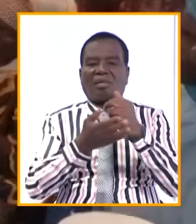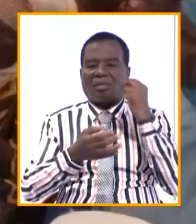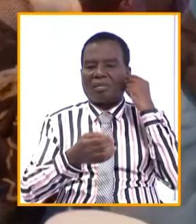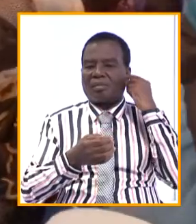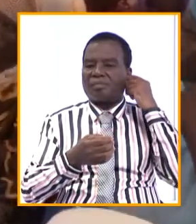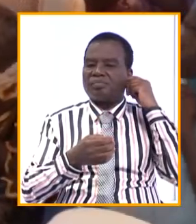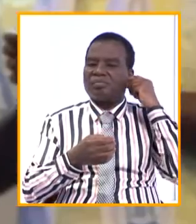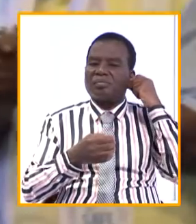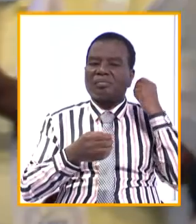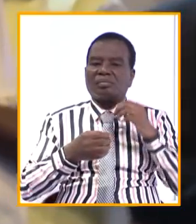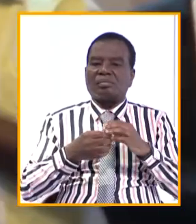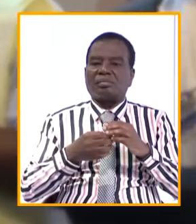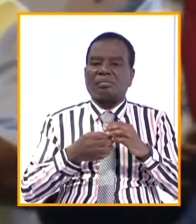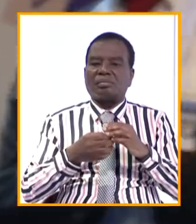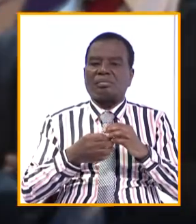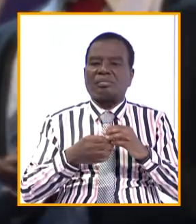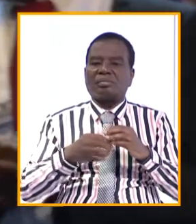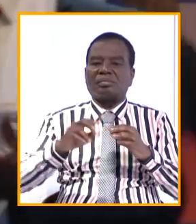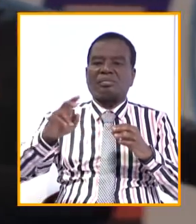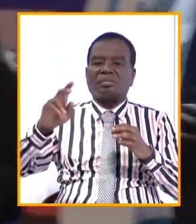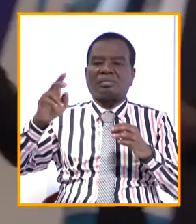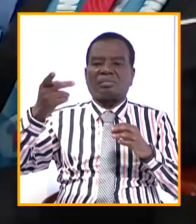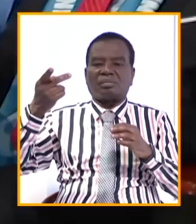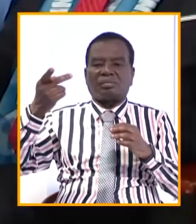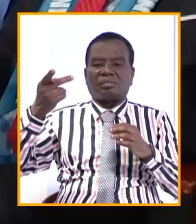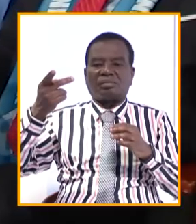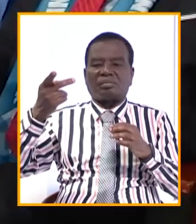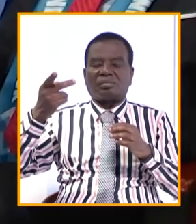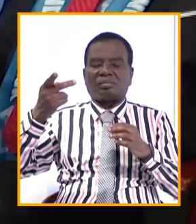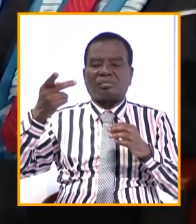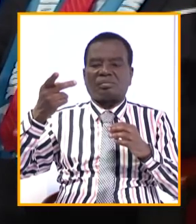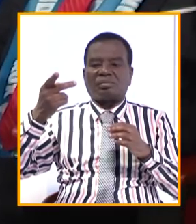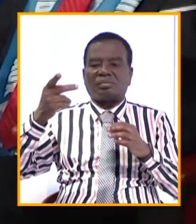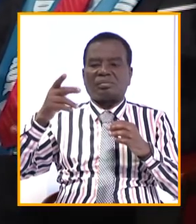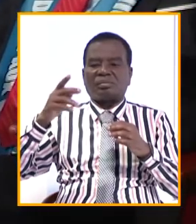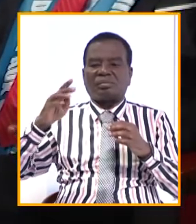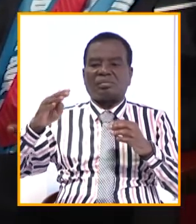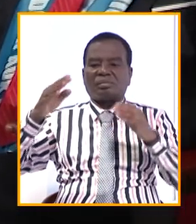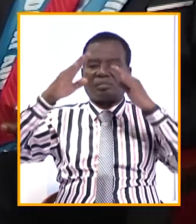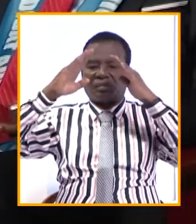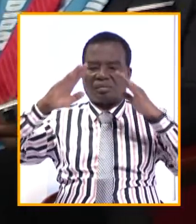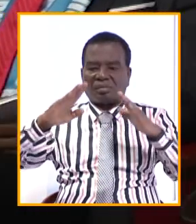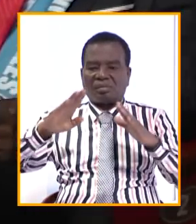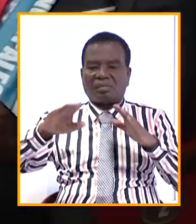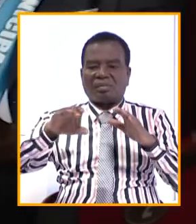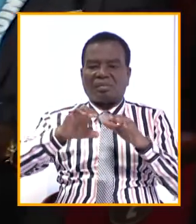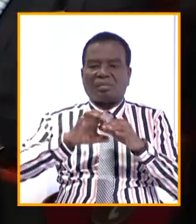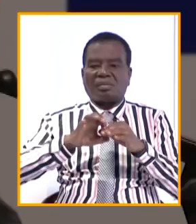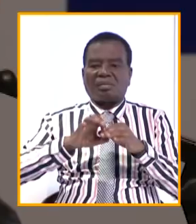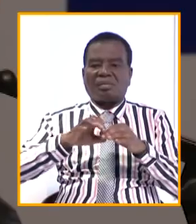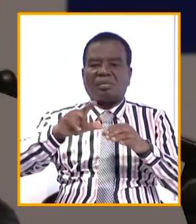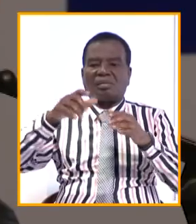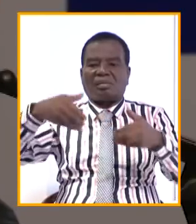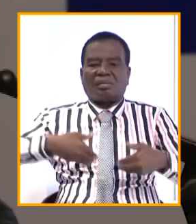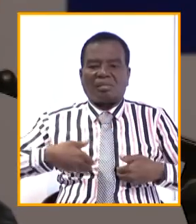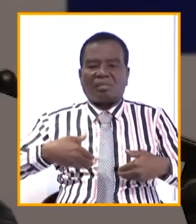moi. C'est au Palais de la Culture de Trècheville que Laurent Gbagbo a présenté ses candidats. Les